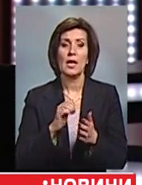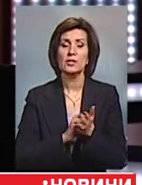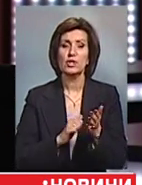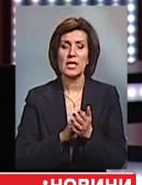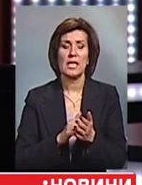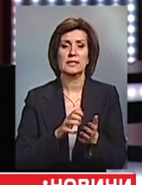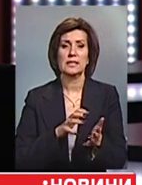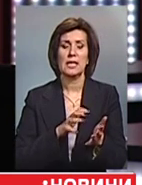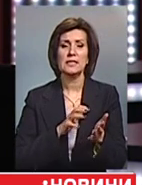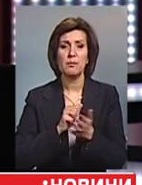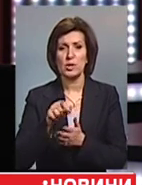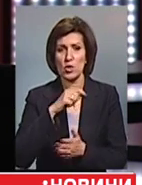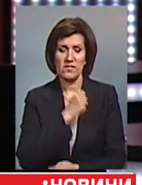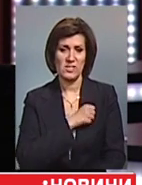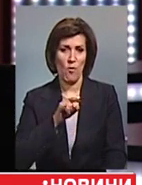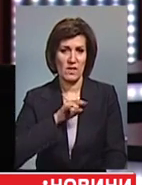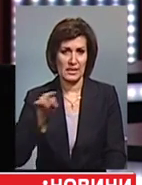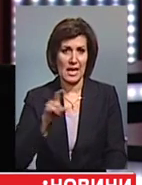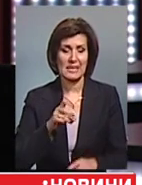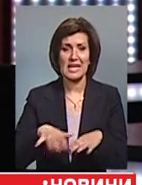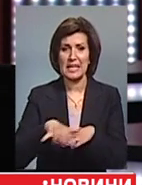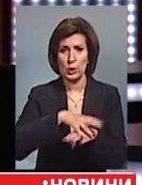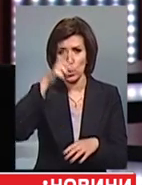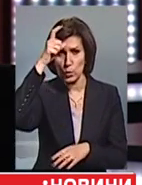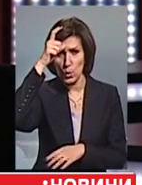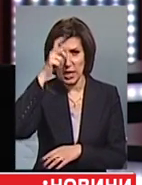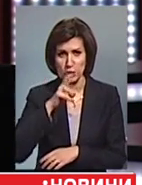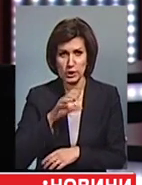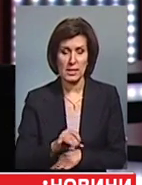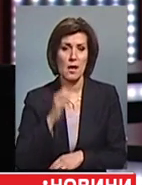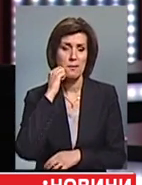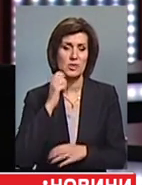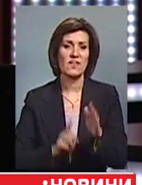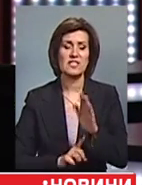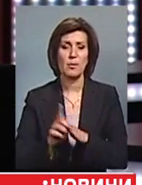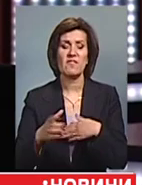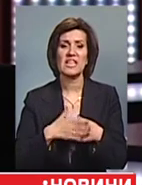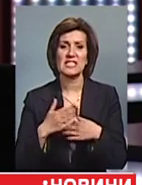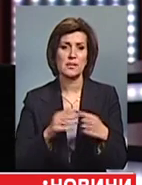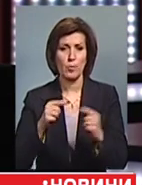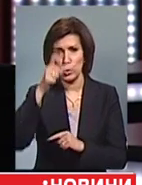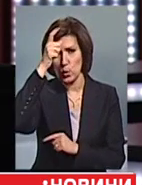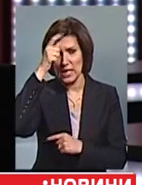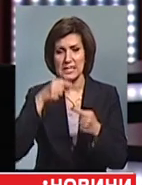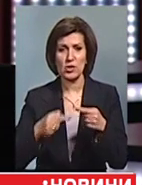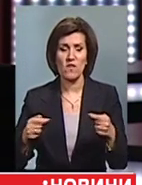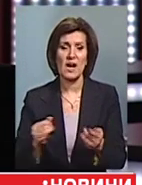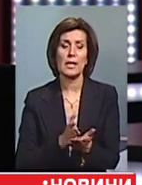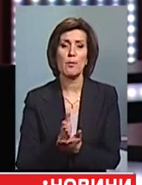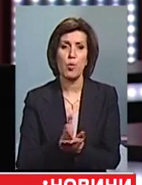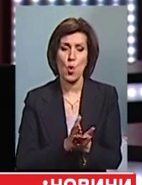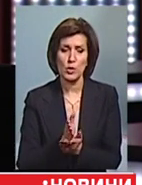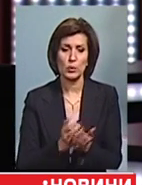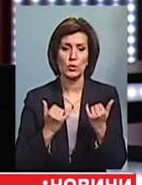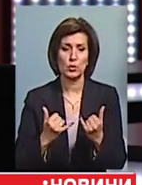через збитий російський військовий літак над територією Туреччини Москва запровадила санкції проти турецьких товарів та